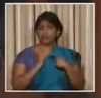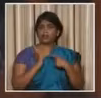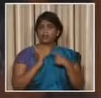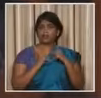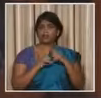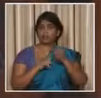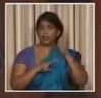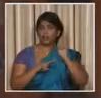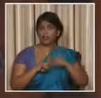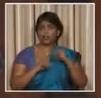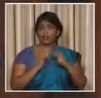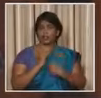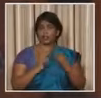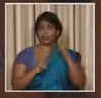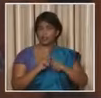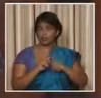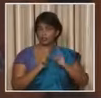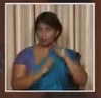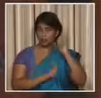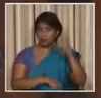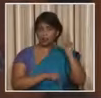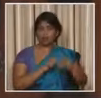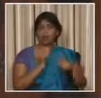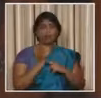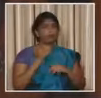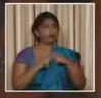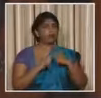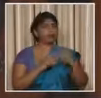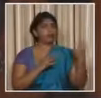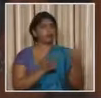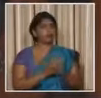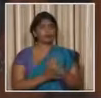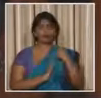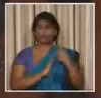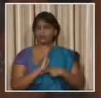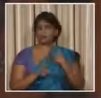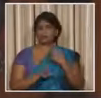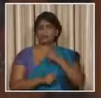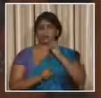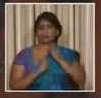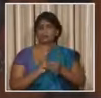EPF ETF ගෙවපු ඒ ශ්‍රමිකයන්ට තමයි බදු ගහන්නේ. ඉතින් මේ රට මං හිතන්නේ මේ රටේ